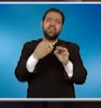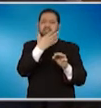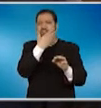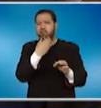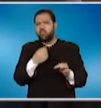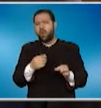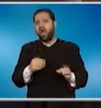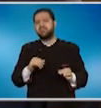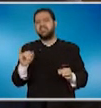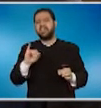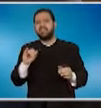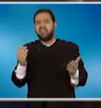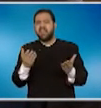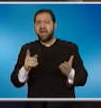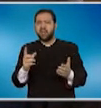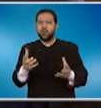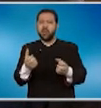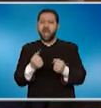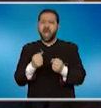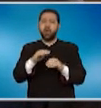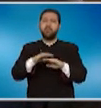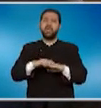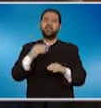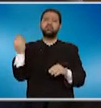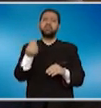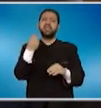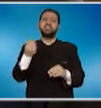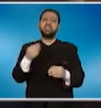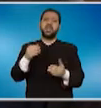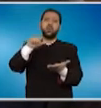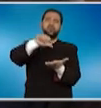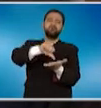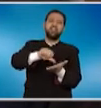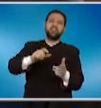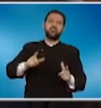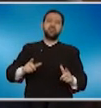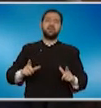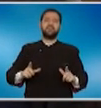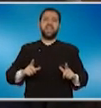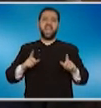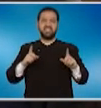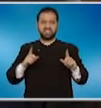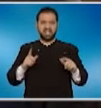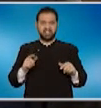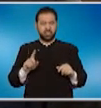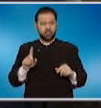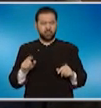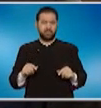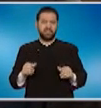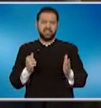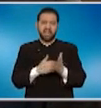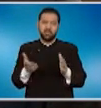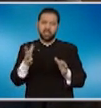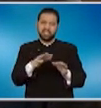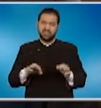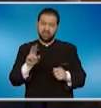al vieții sufletești care poate fi fie unul autonom, adică are o tendință de a se închide în el însuși, nu este